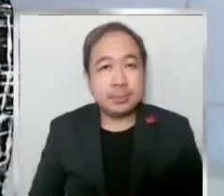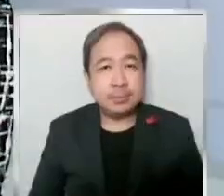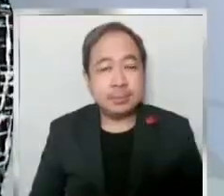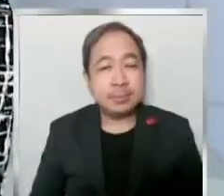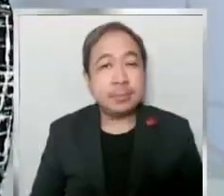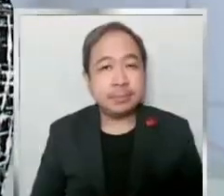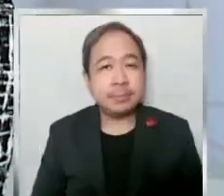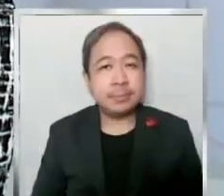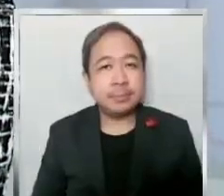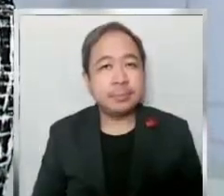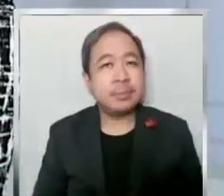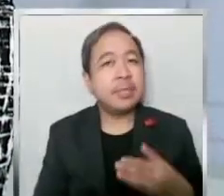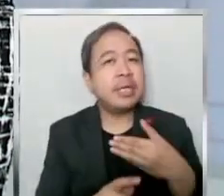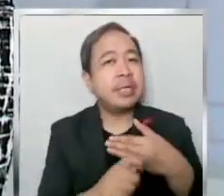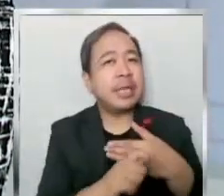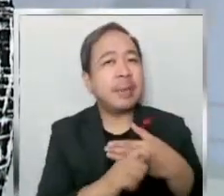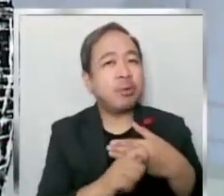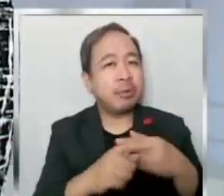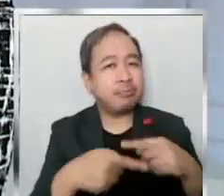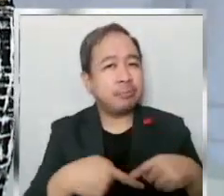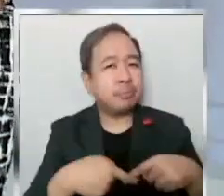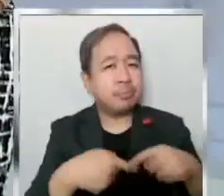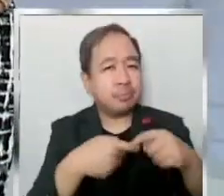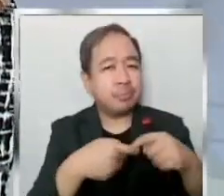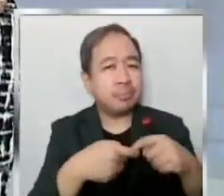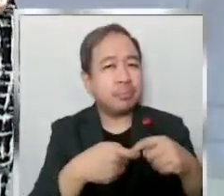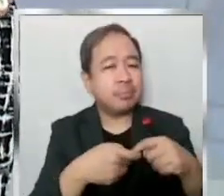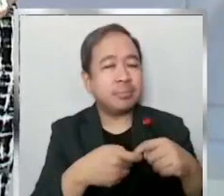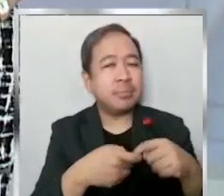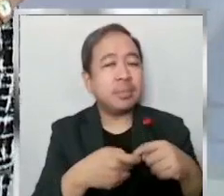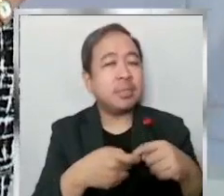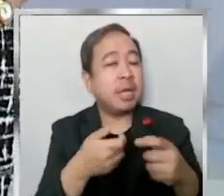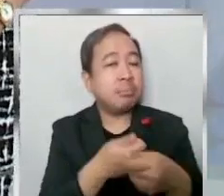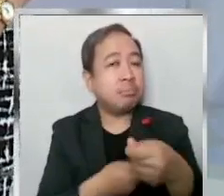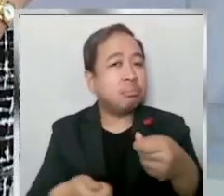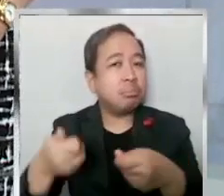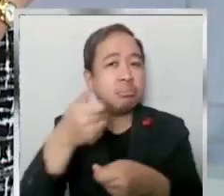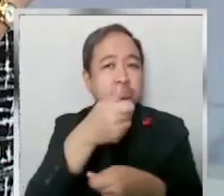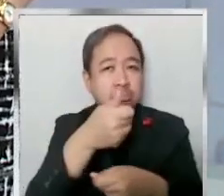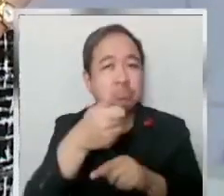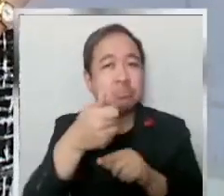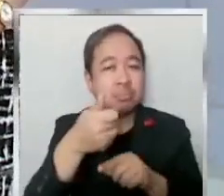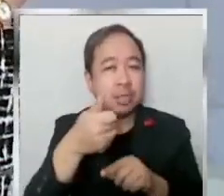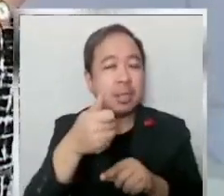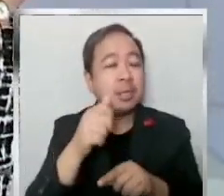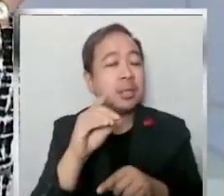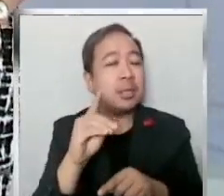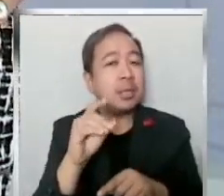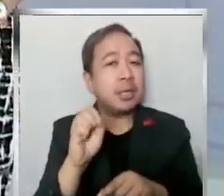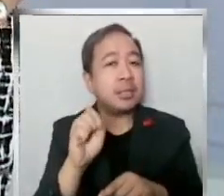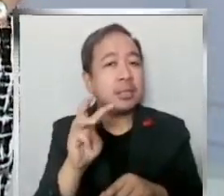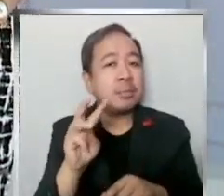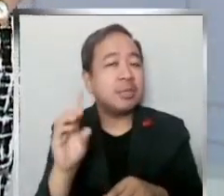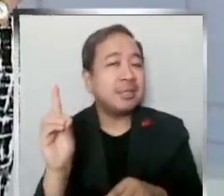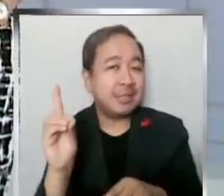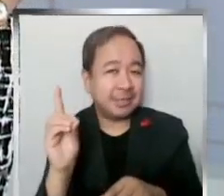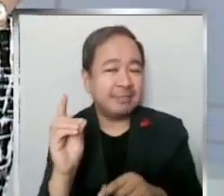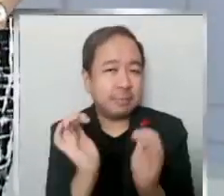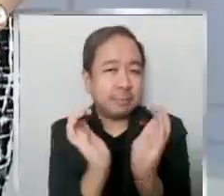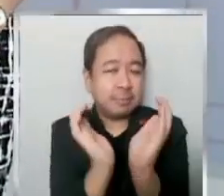Pansamantalang inalisa pwesto ang dalawang matataas na opisyal ng Department of Social Welfare and Development o